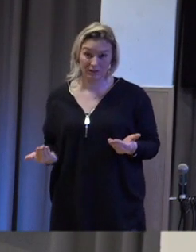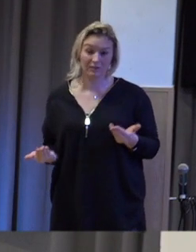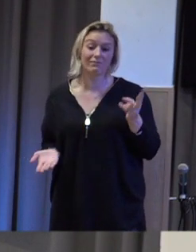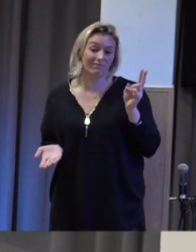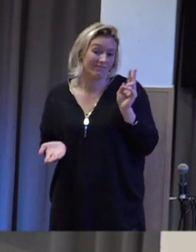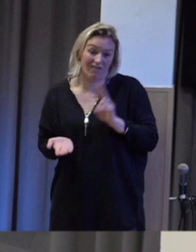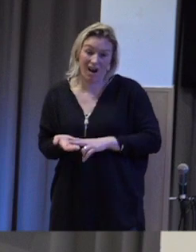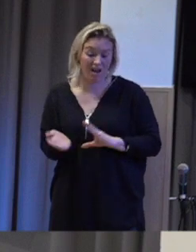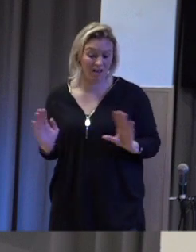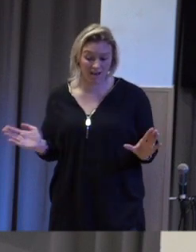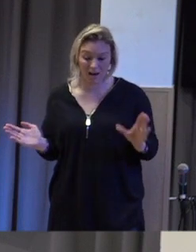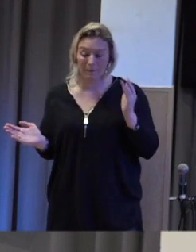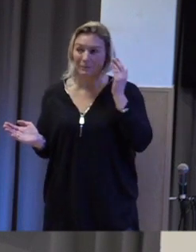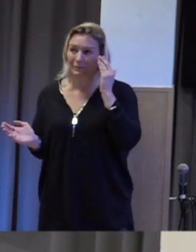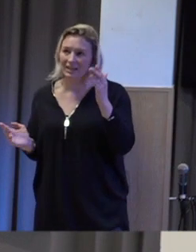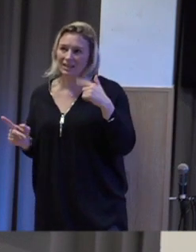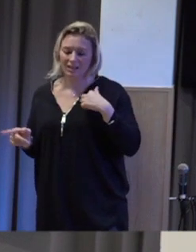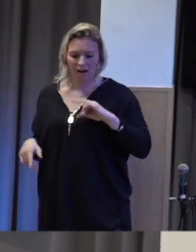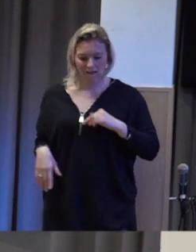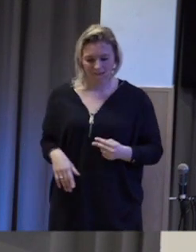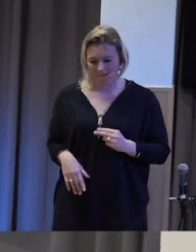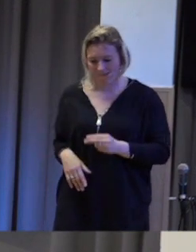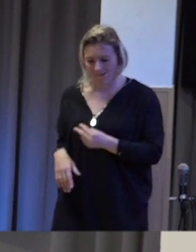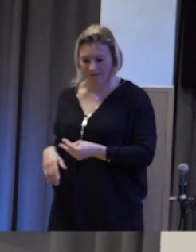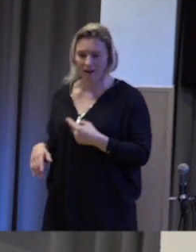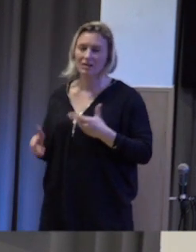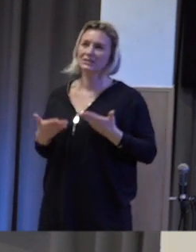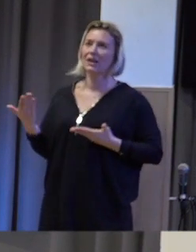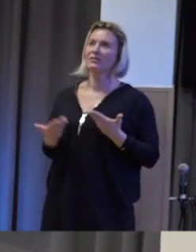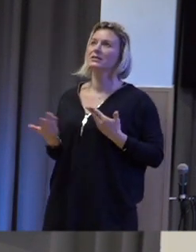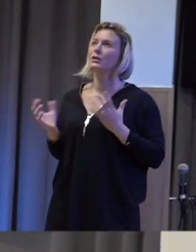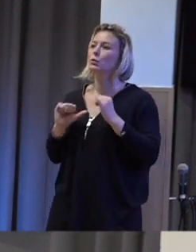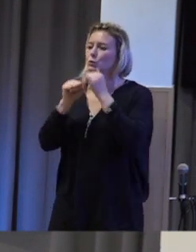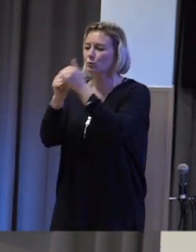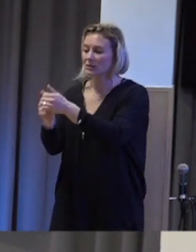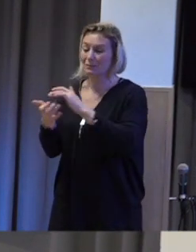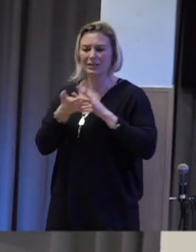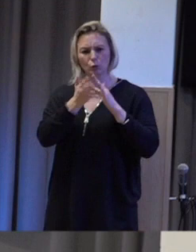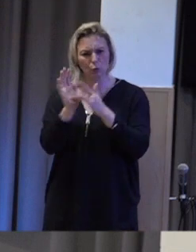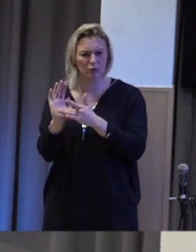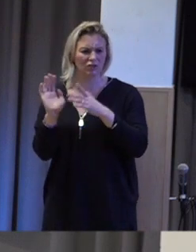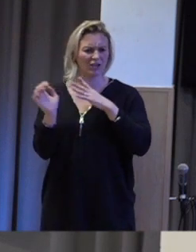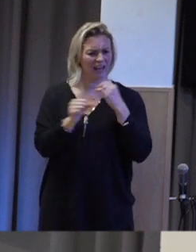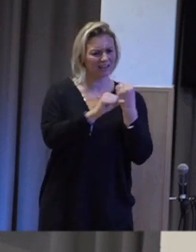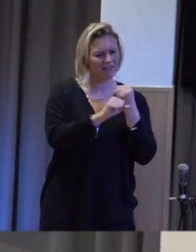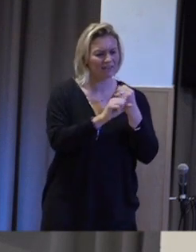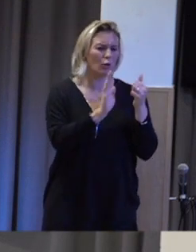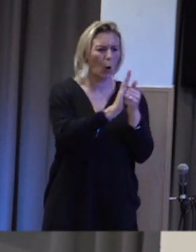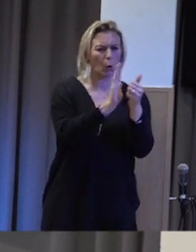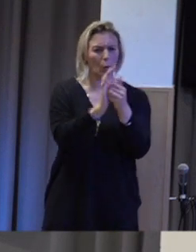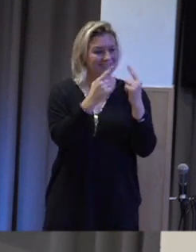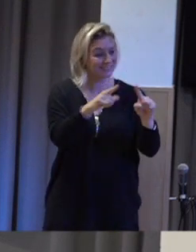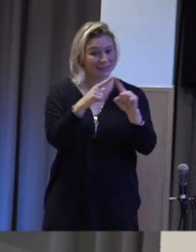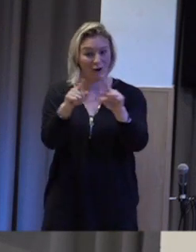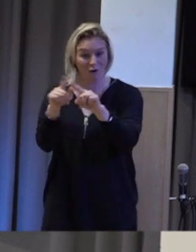même si tous les rachetés sont appelés au service, il est dit que tous ont des tâches différentes dans